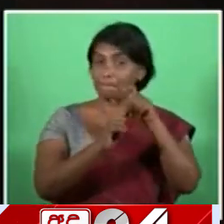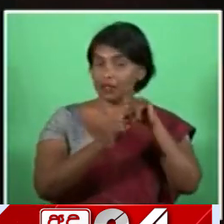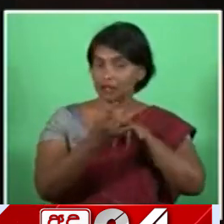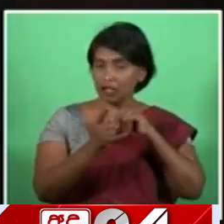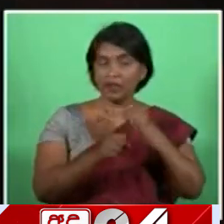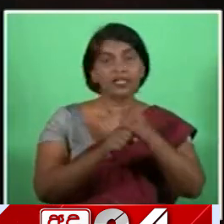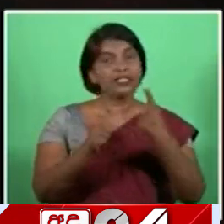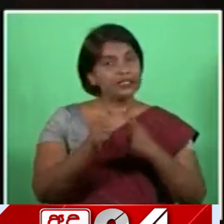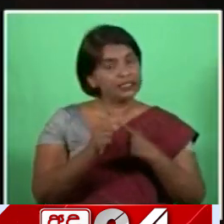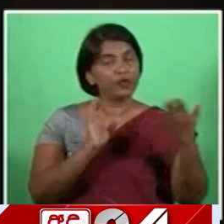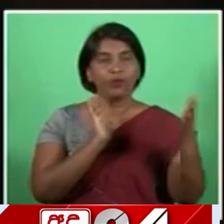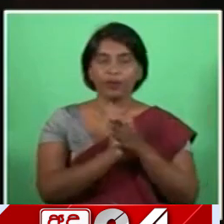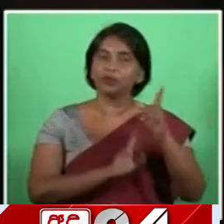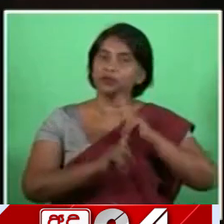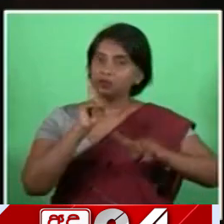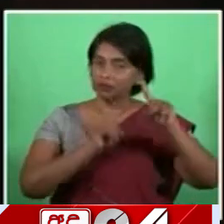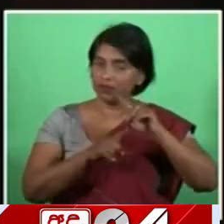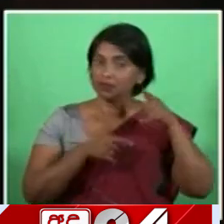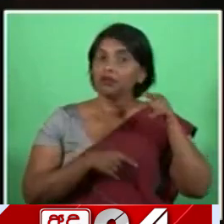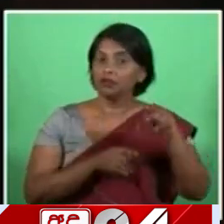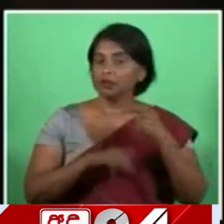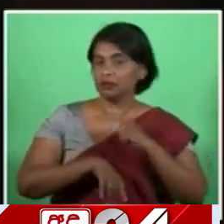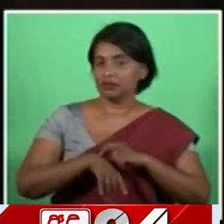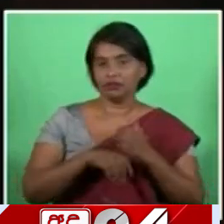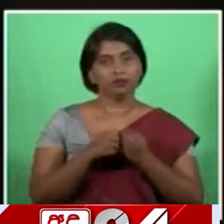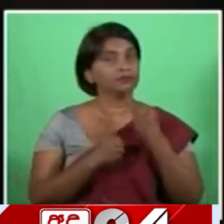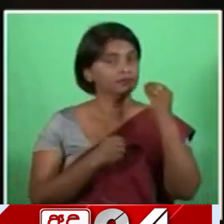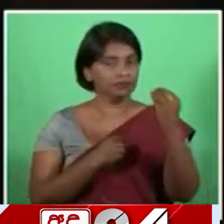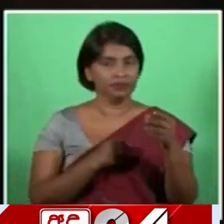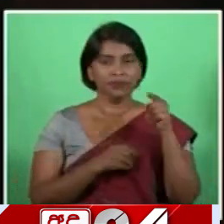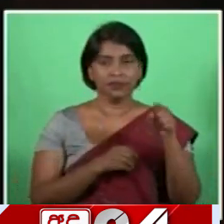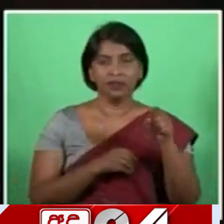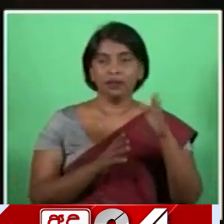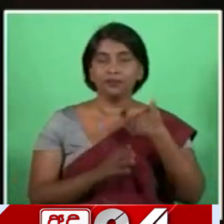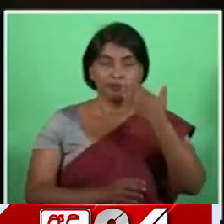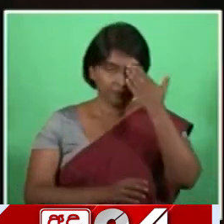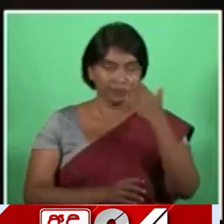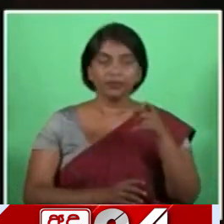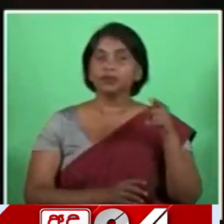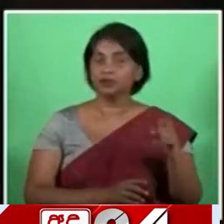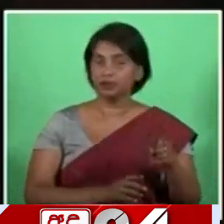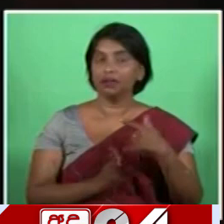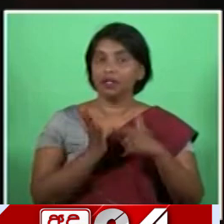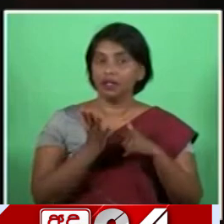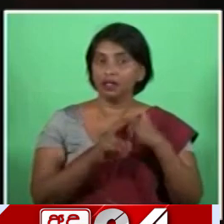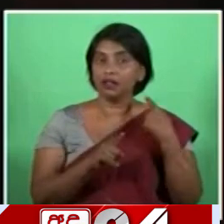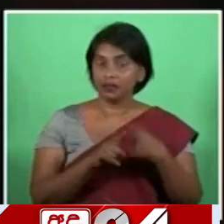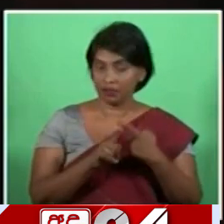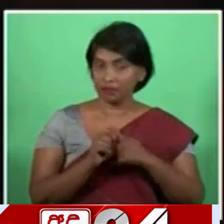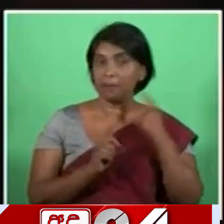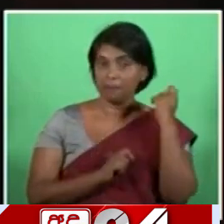දිස්ත්‍රික්ක ලේකම්වරයා සමග සාකච්ඡා පවත්වලා එයාට කාල සීමාවක් ලබා දුන්නා කරුණා කළා මේ බදු මුදල